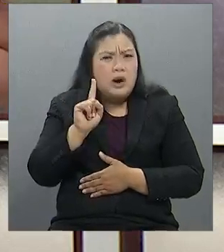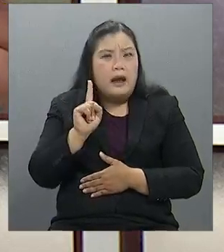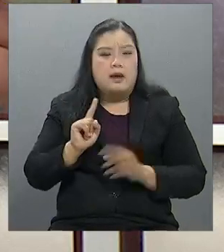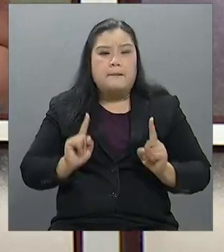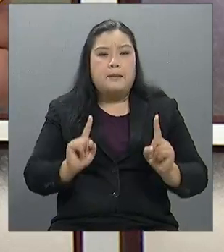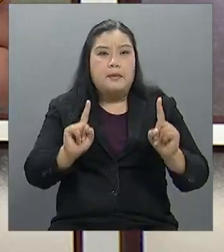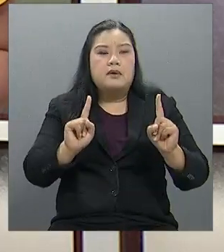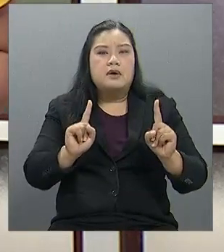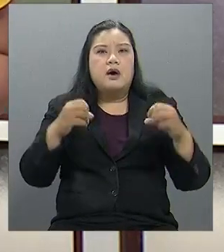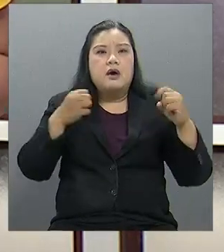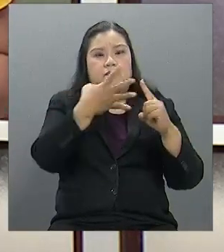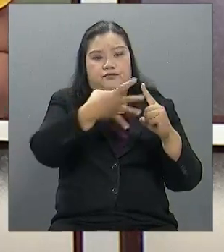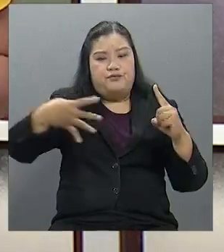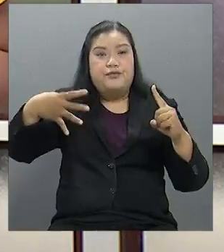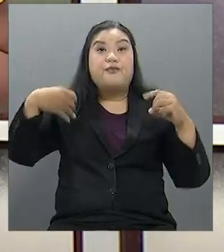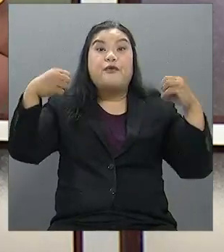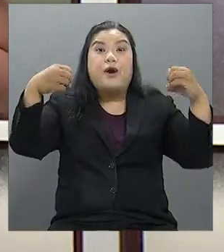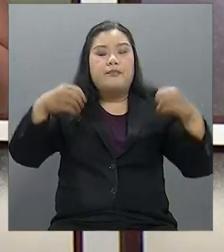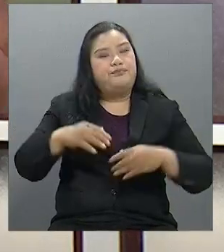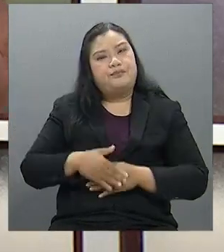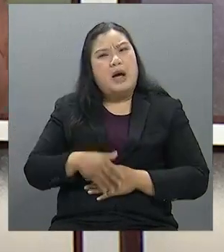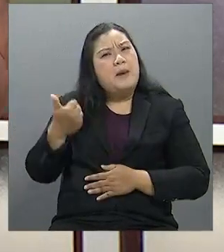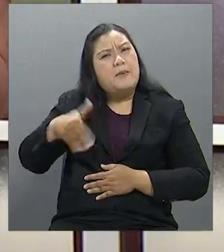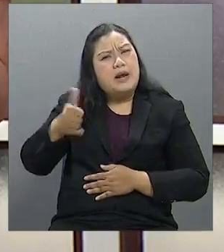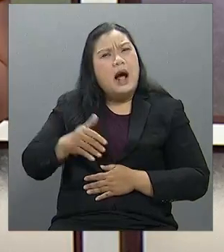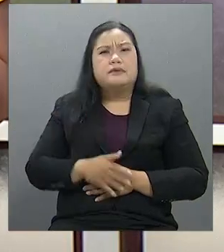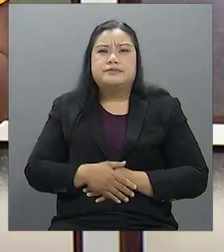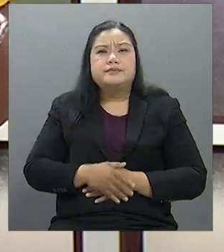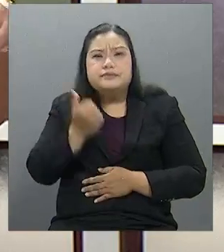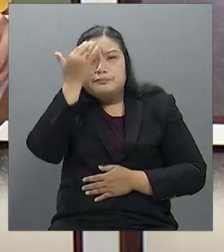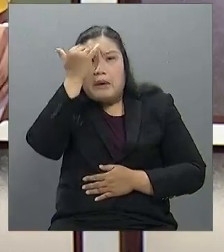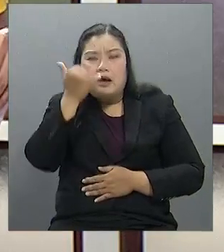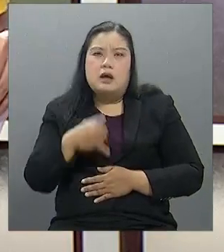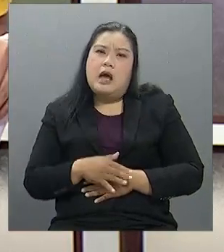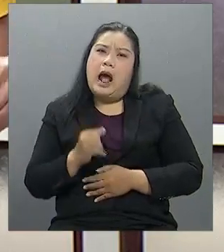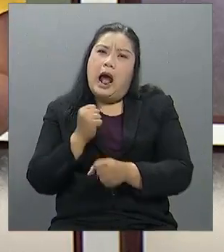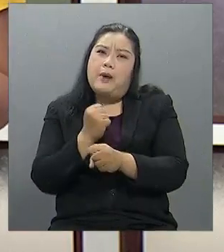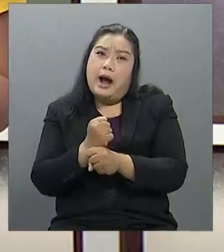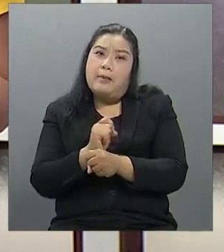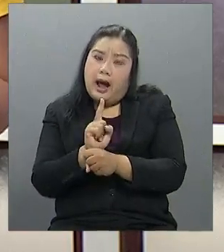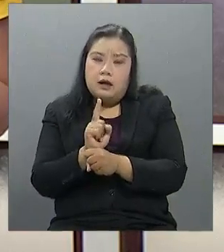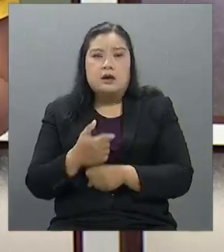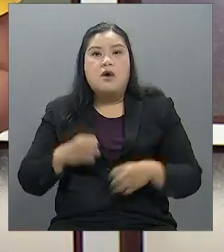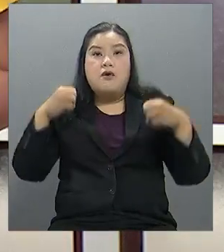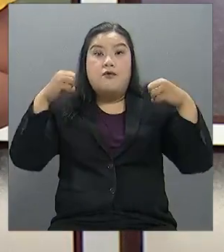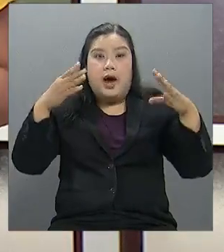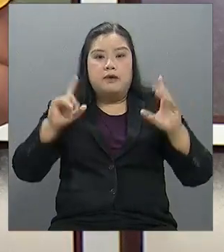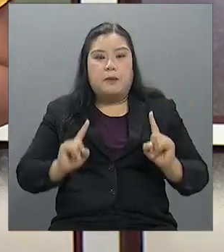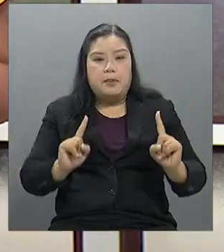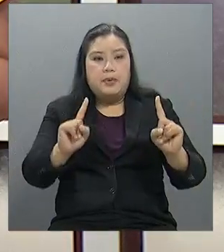ไม่มีไม่ได้ค่ะคือถ้าไม่มีไฟเนี่ยนะคะก็จะดึงน้ำไปทำการเกษตรไม่ได้นะคะอันนี้เป็นชาวบ้าน